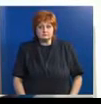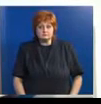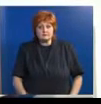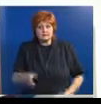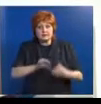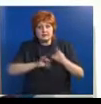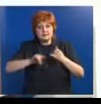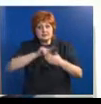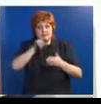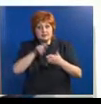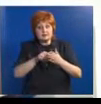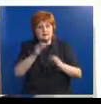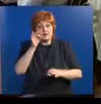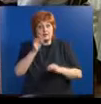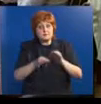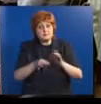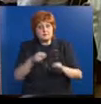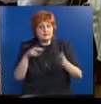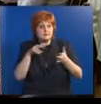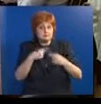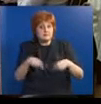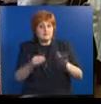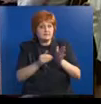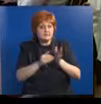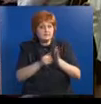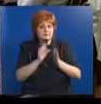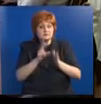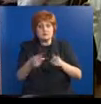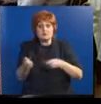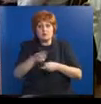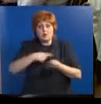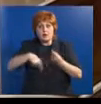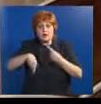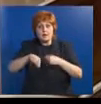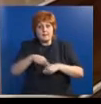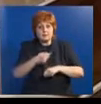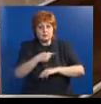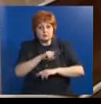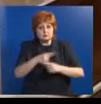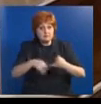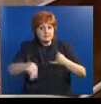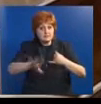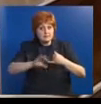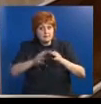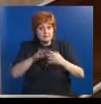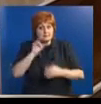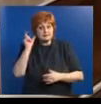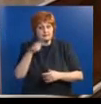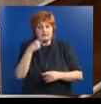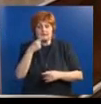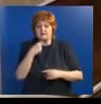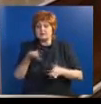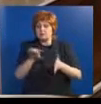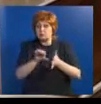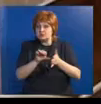Земельные вопросы обсудили сегодня в Кисловодске. О том, как на Ставрополе будет регулироваться оборот земель сельскохозяйственного назначения, говорили участники за круглым